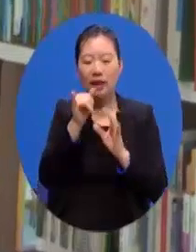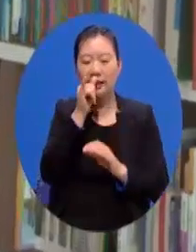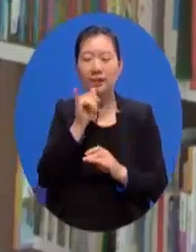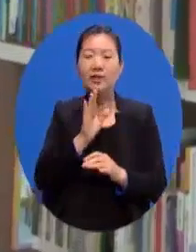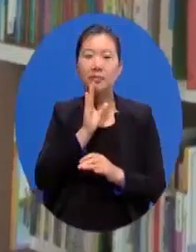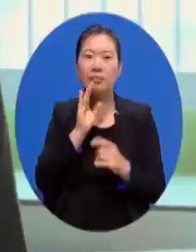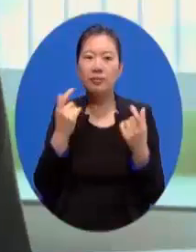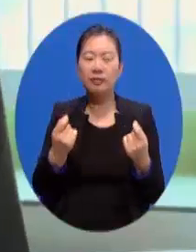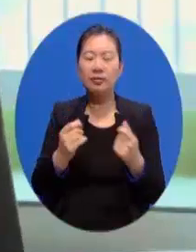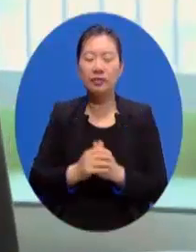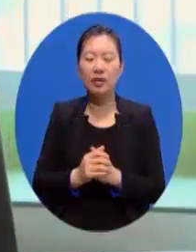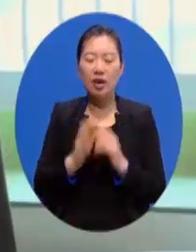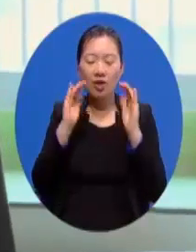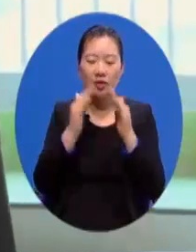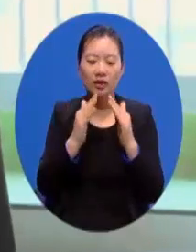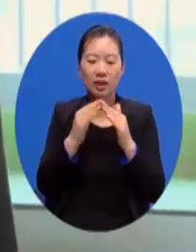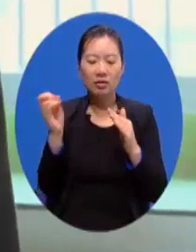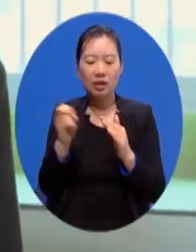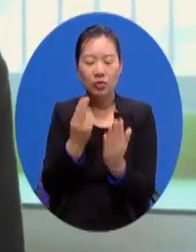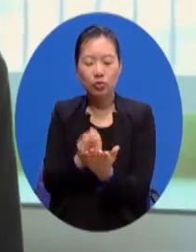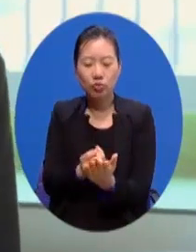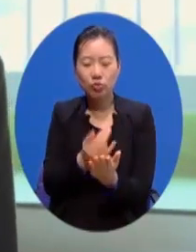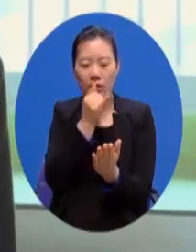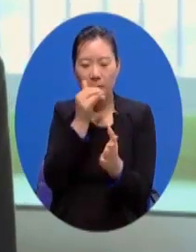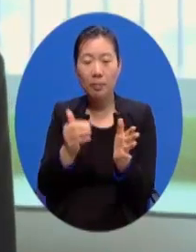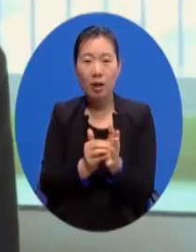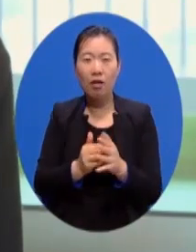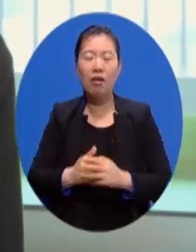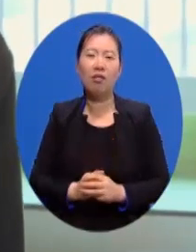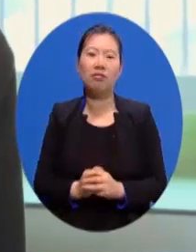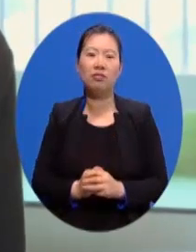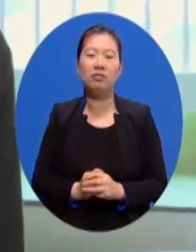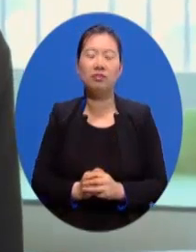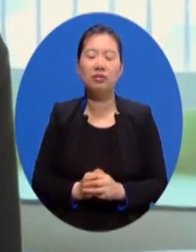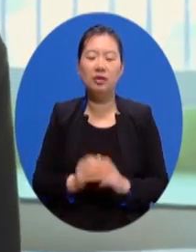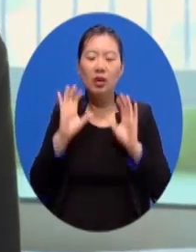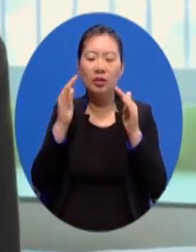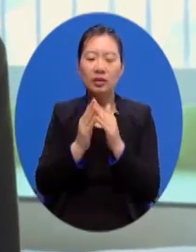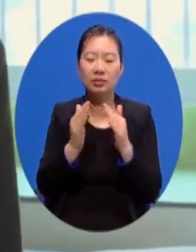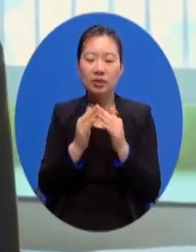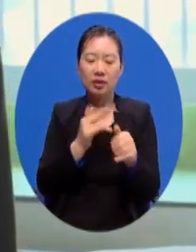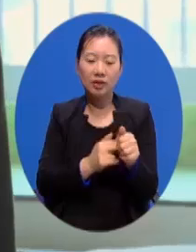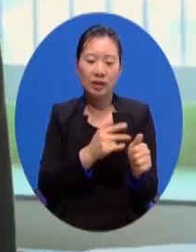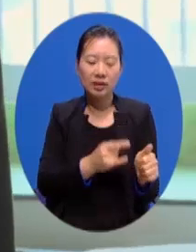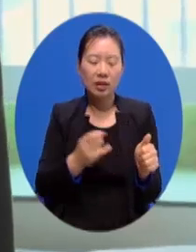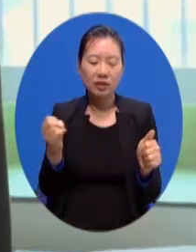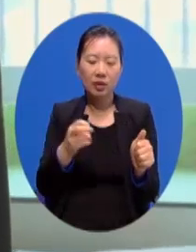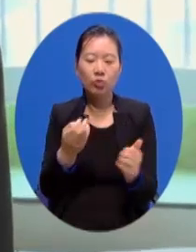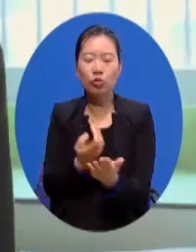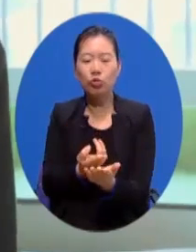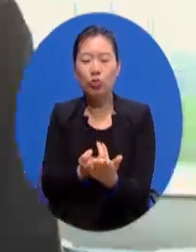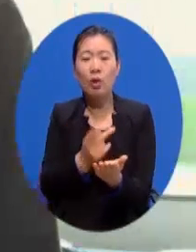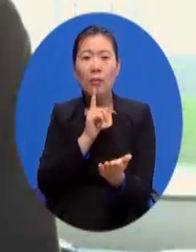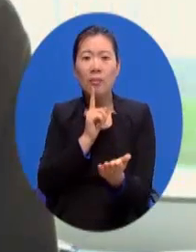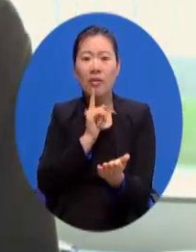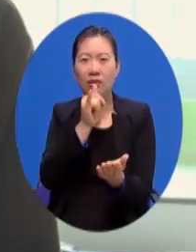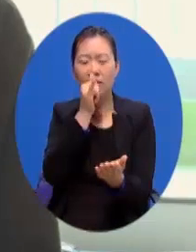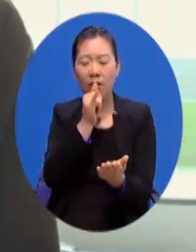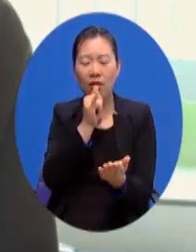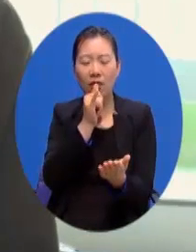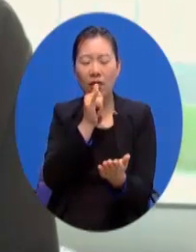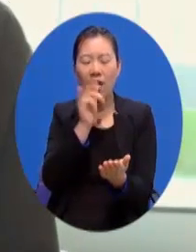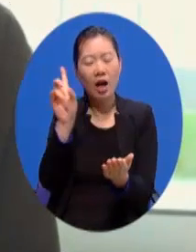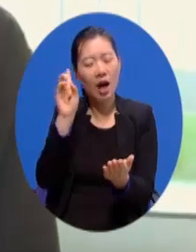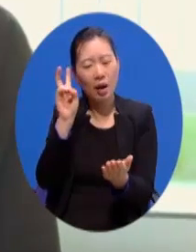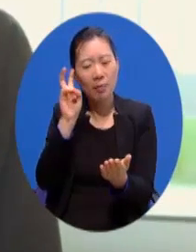마련. 이제 어린이집에서 자꾸 눕죠. 그래서 어린이집에서 선생님들이 애가 자꾸 눕는다고. 근데 낮에 자기가